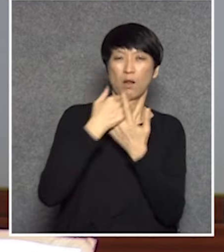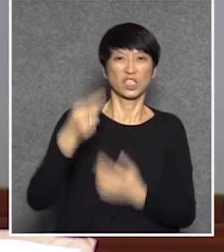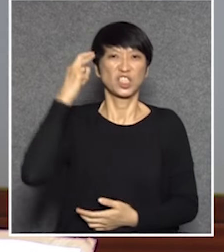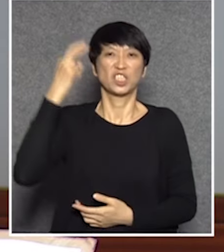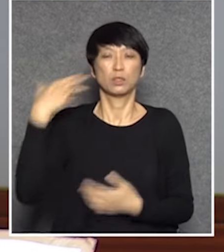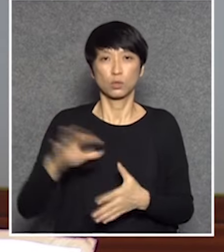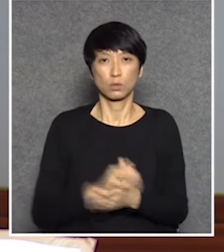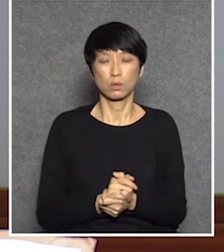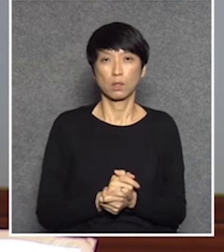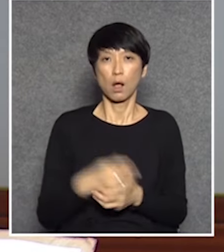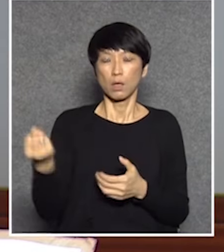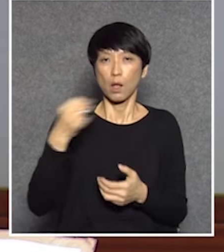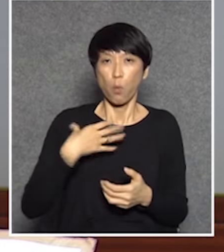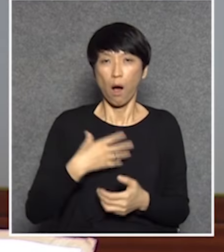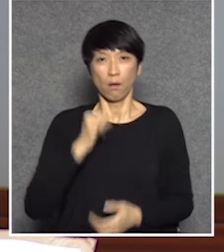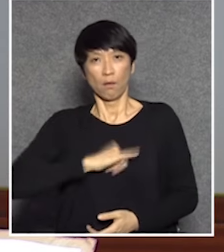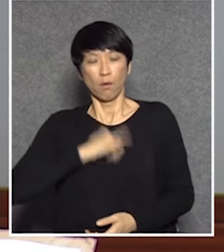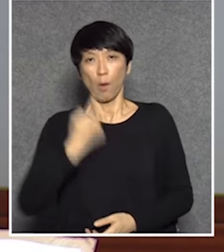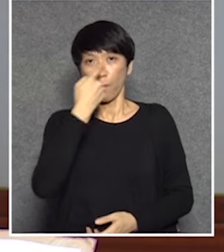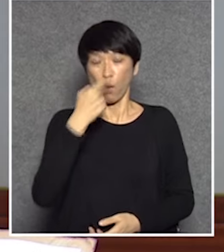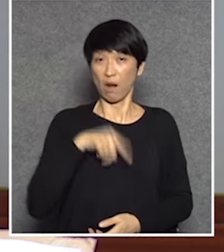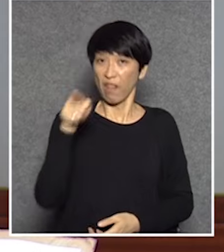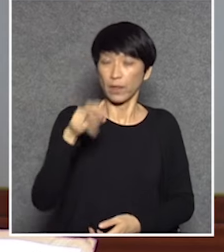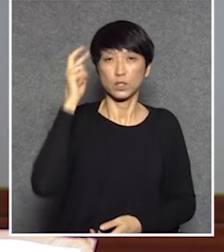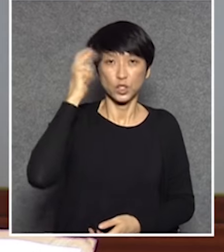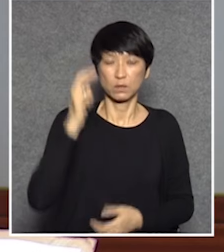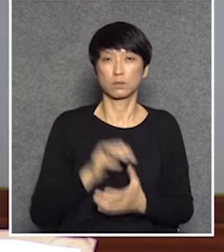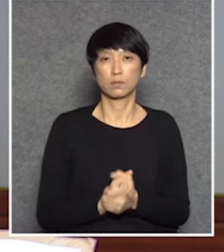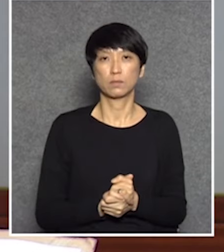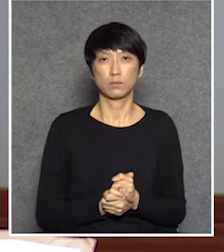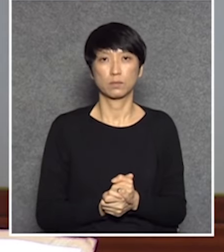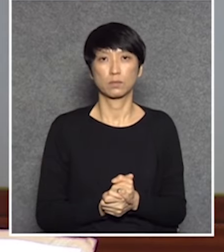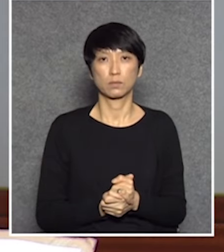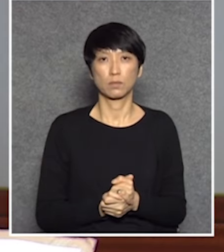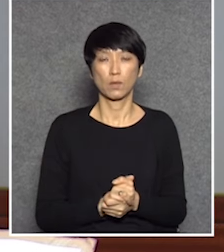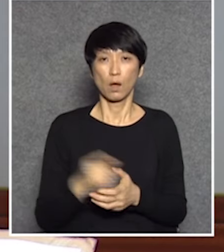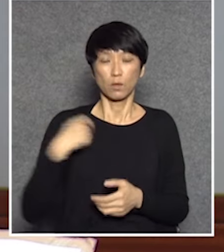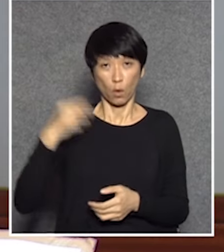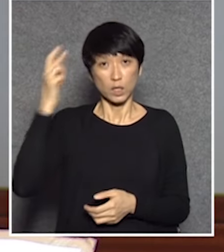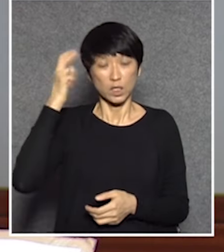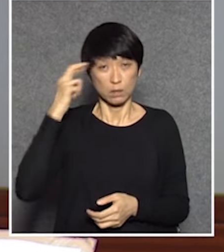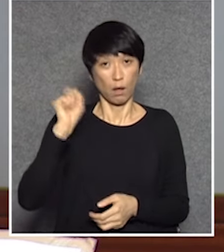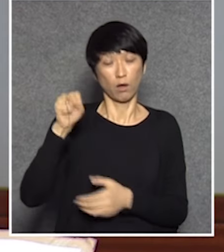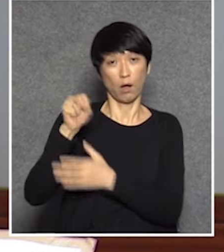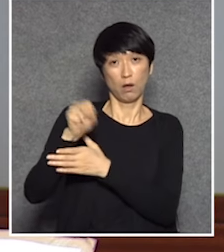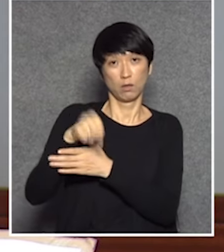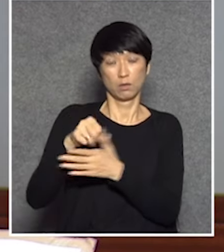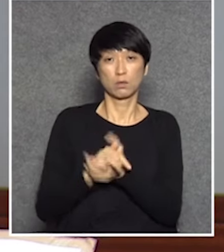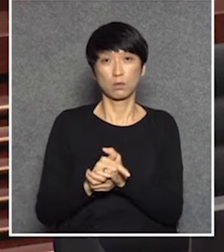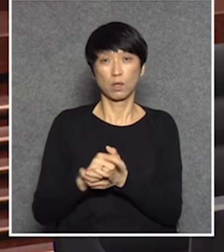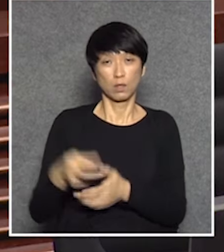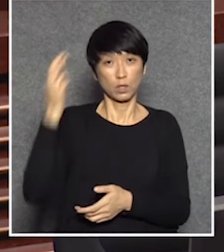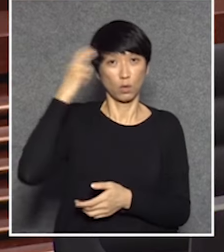算啦，仲話居心叵測，你係咪黐線㗎？有冇黐得我咁混？我係黐線㗎，有冇黐得我咁